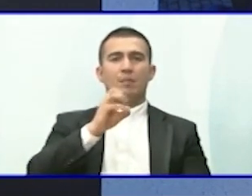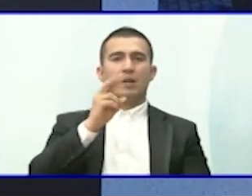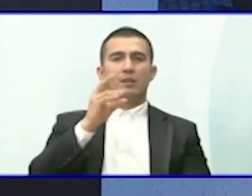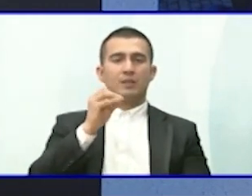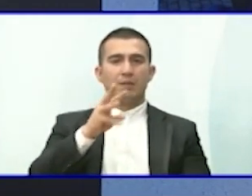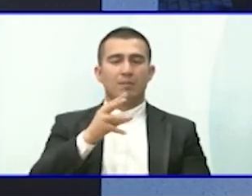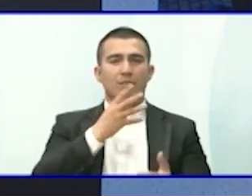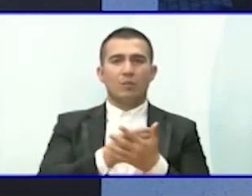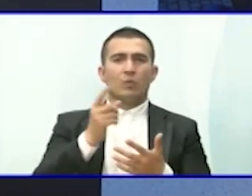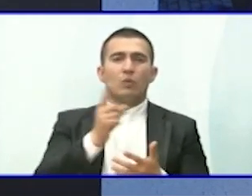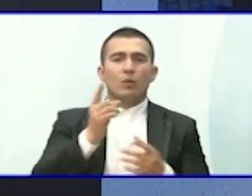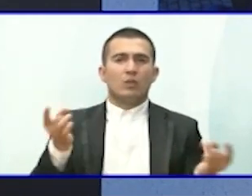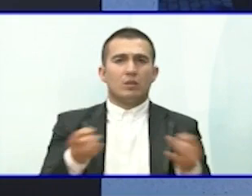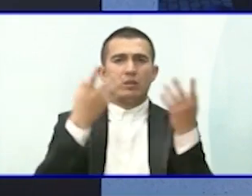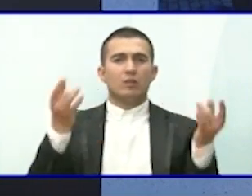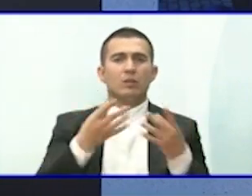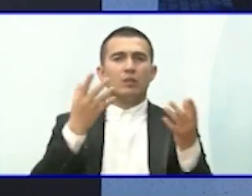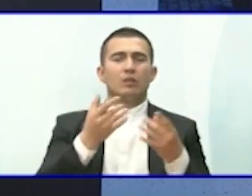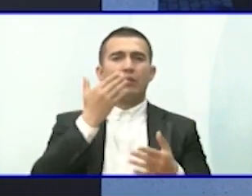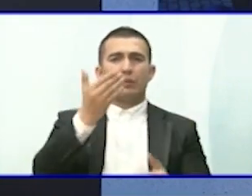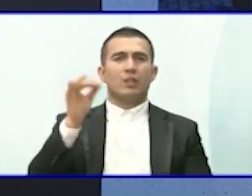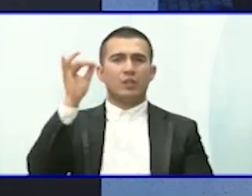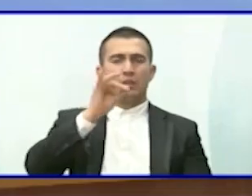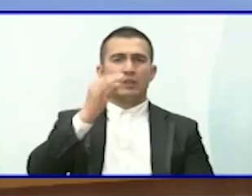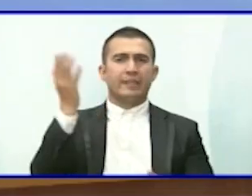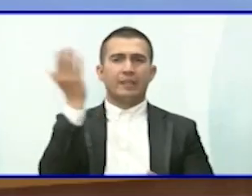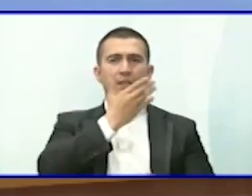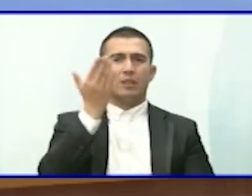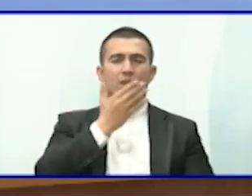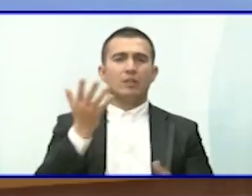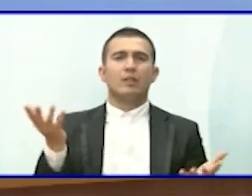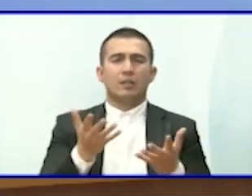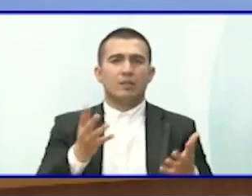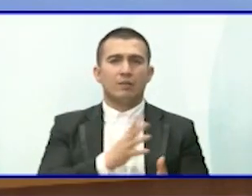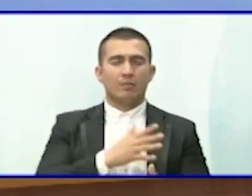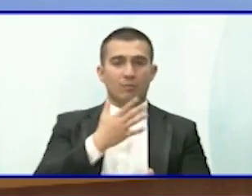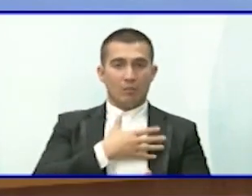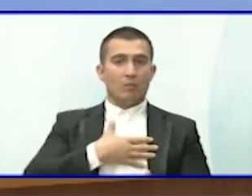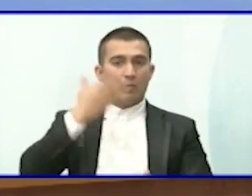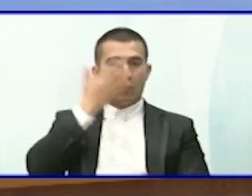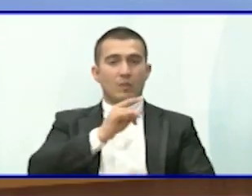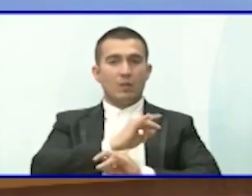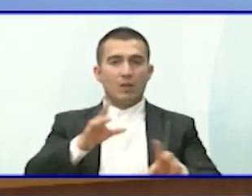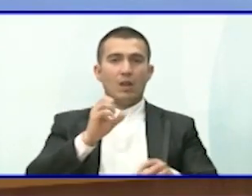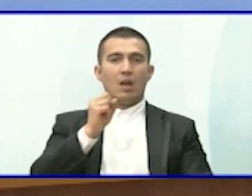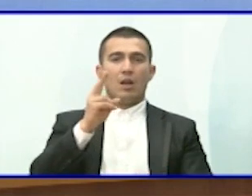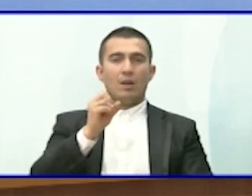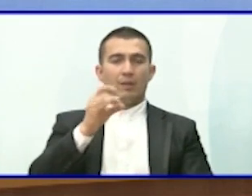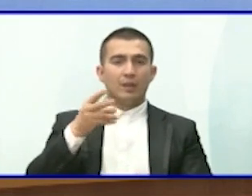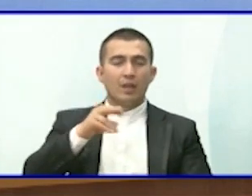о чем рассказывает в ваш сериал наш сериал рассказывает о команде